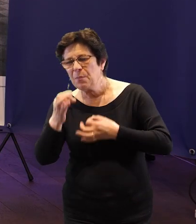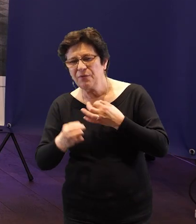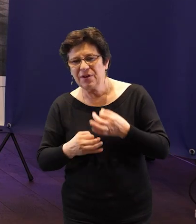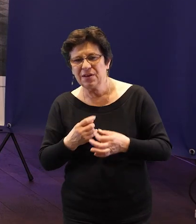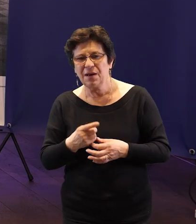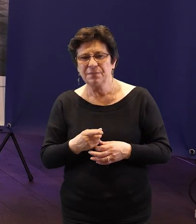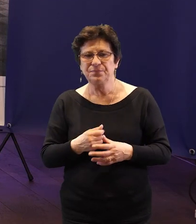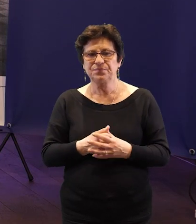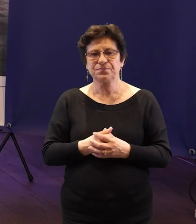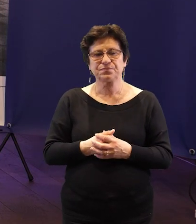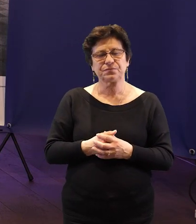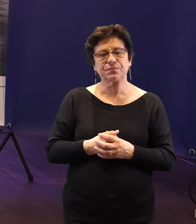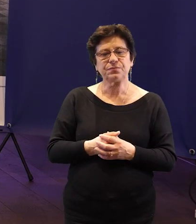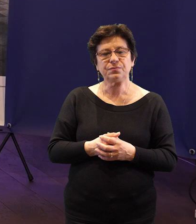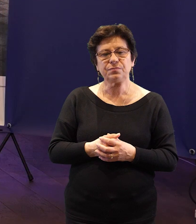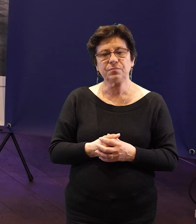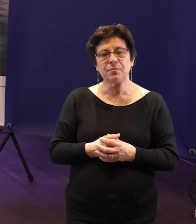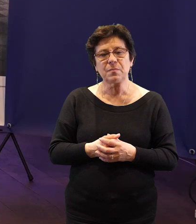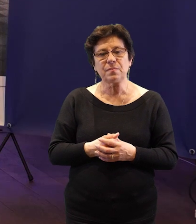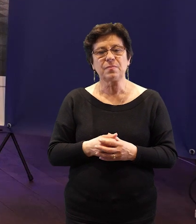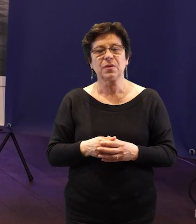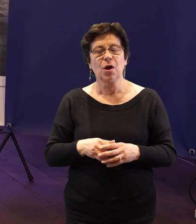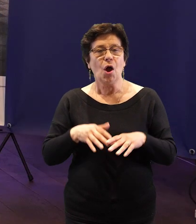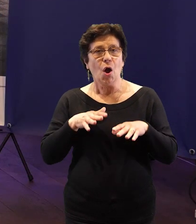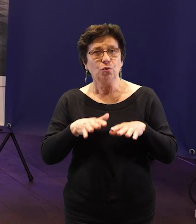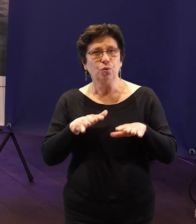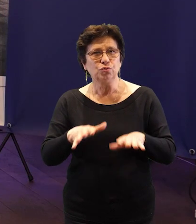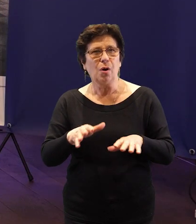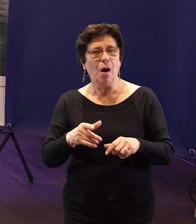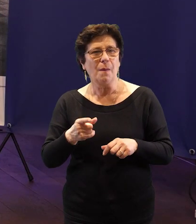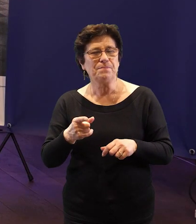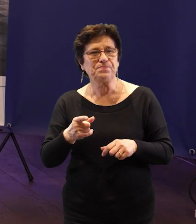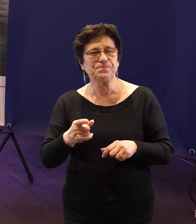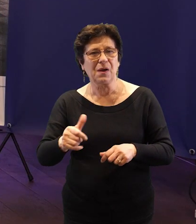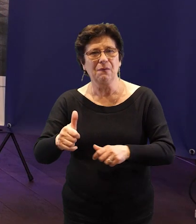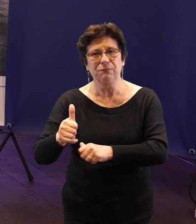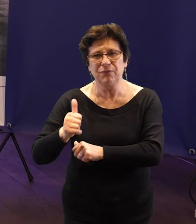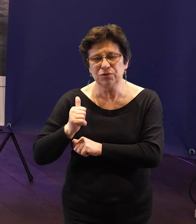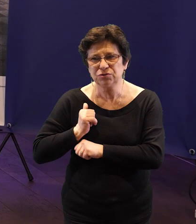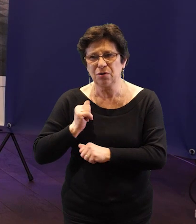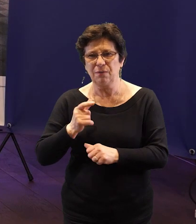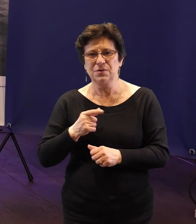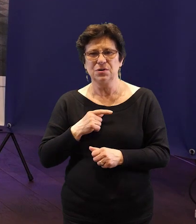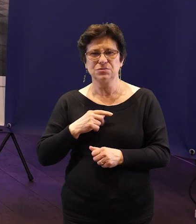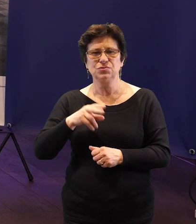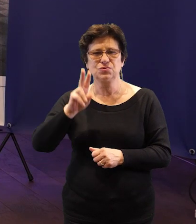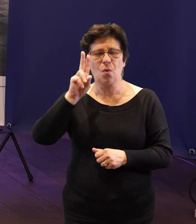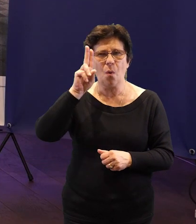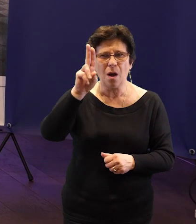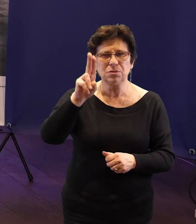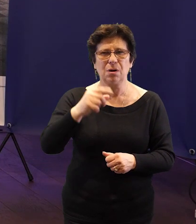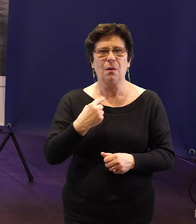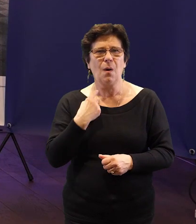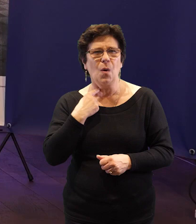najbardziej poważnie, tym bardziej, że masę pilotów, masę wojskowych też takie raporty zgłaszało.